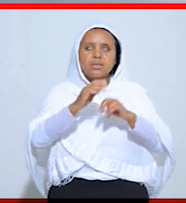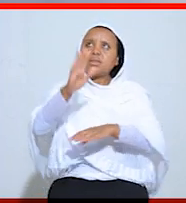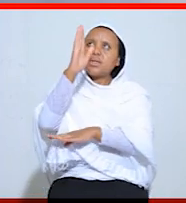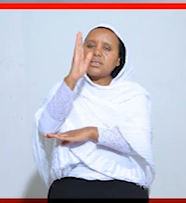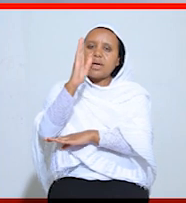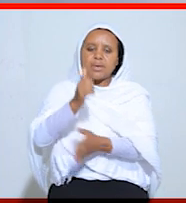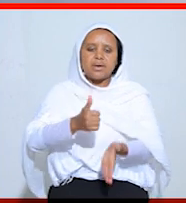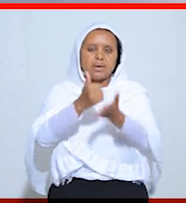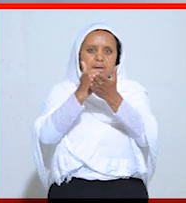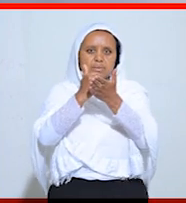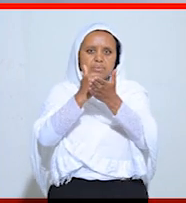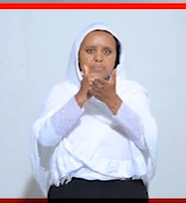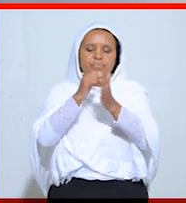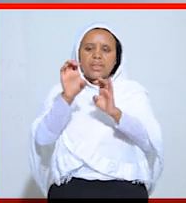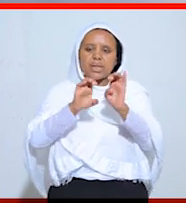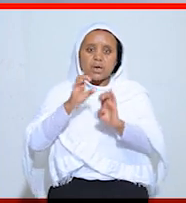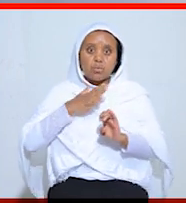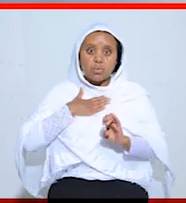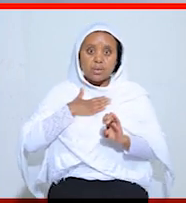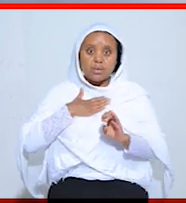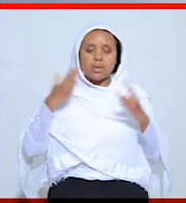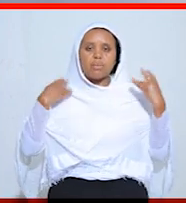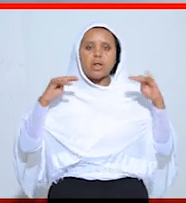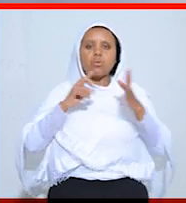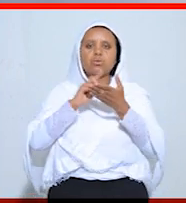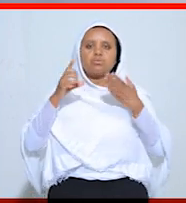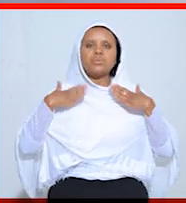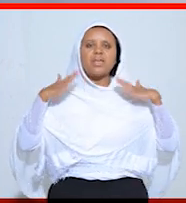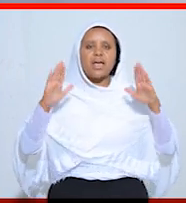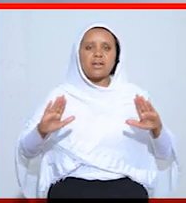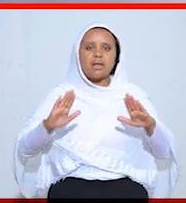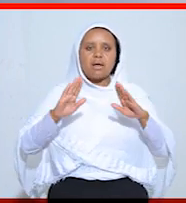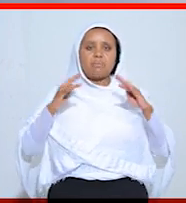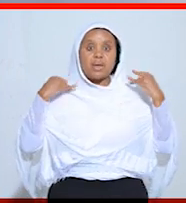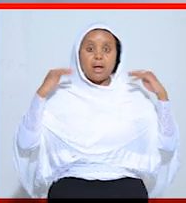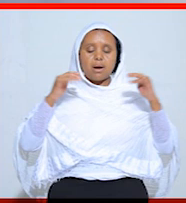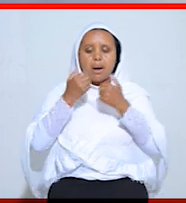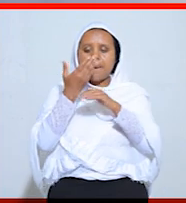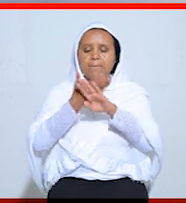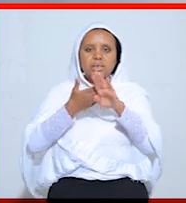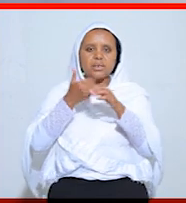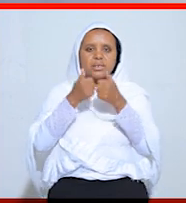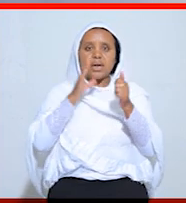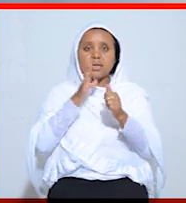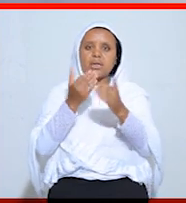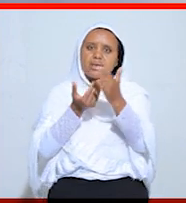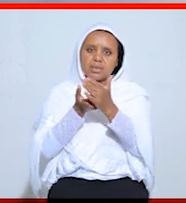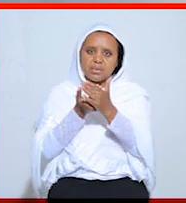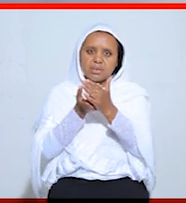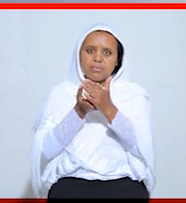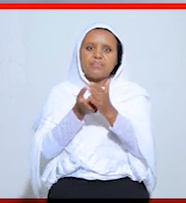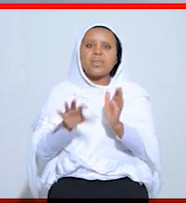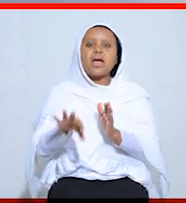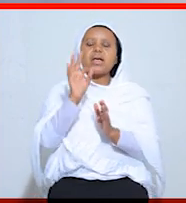ቸርነት የእግዚአብሔር ረድኤት ተደርጎልን የመልአኩ የቅዱስ ሚካኤል አማላጅነት ሳይለየን